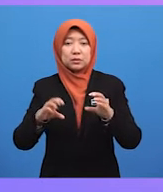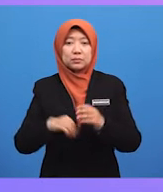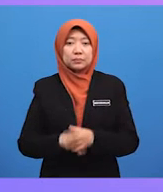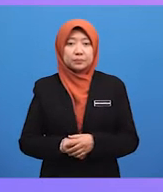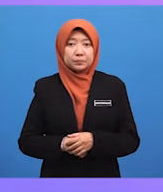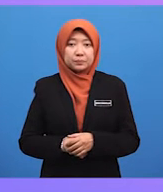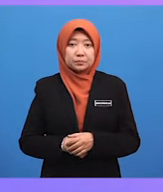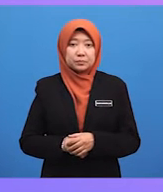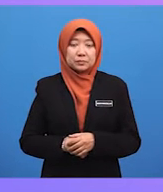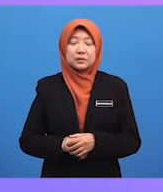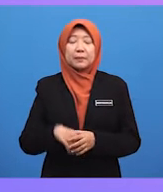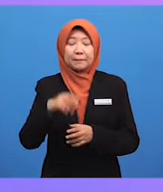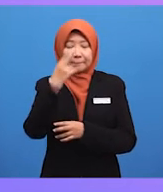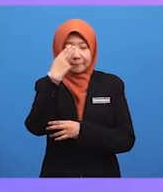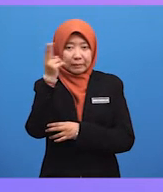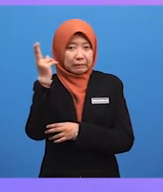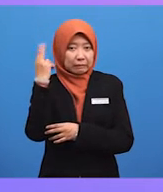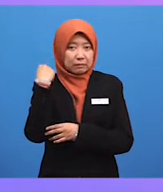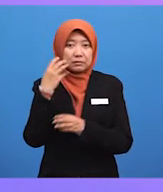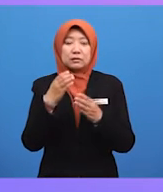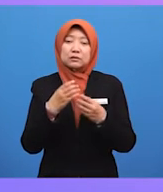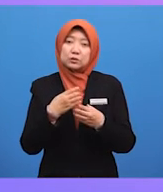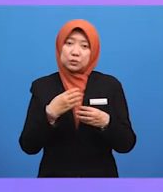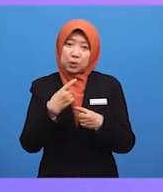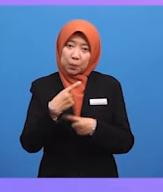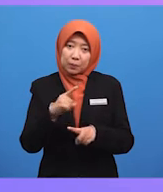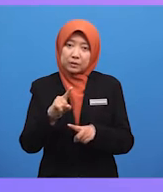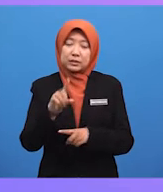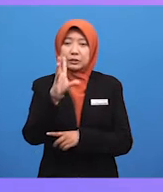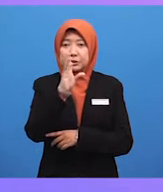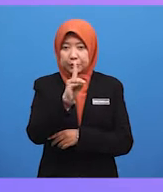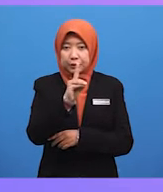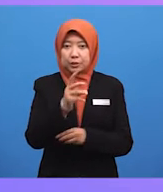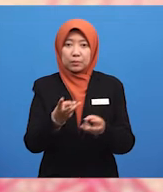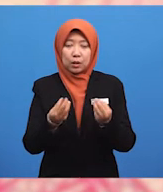Ya, kamu memang hebat. Jawapannya D, mahu mencuba.